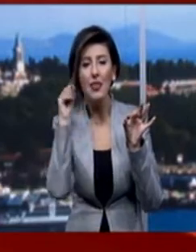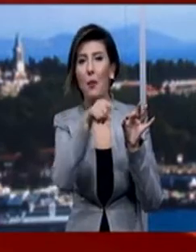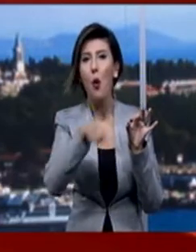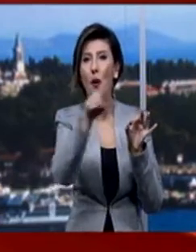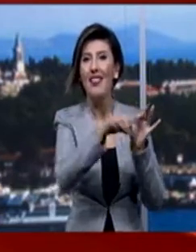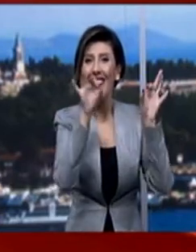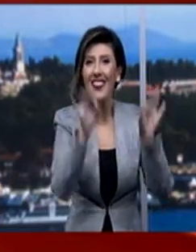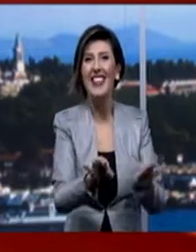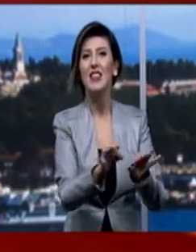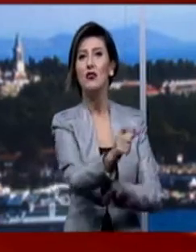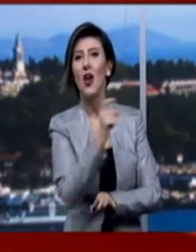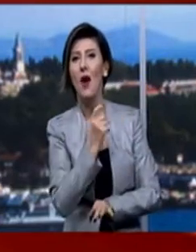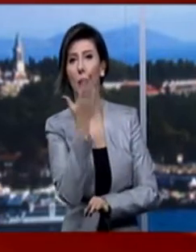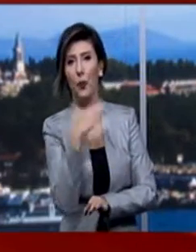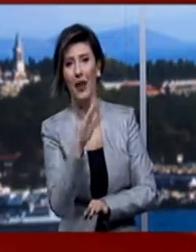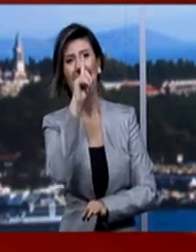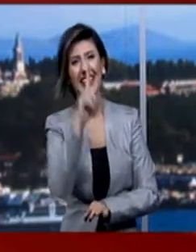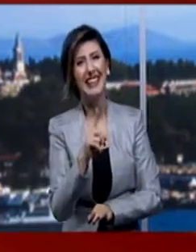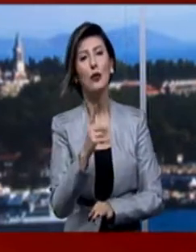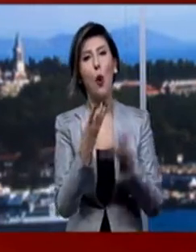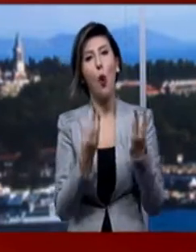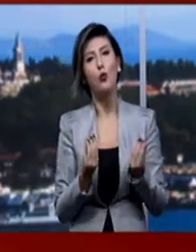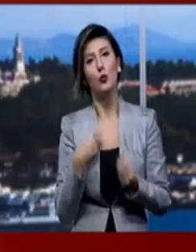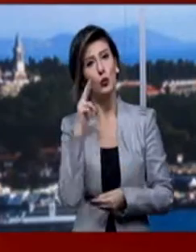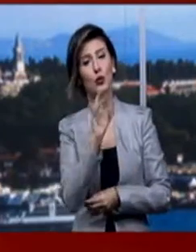onlardan net bir cevap almadık ama ilk intiba olumluydu.